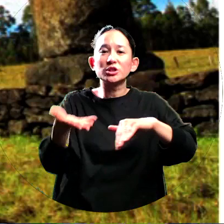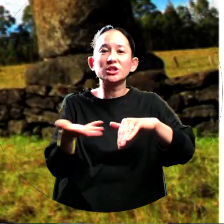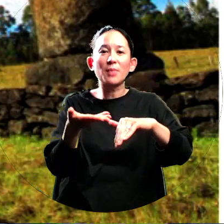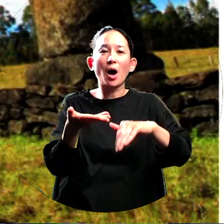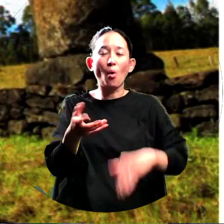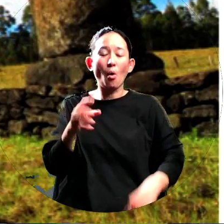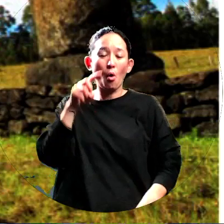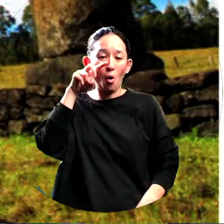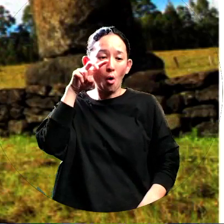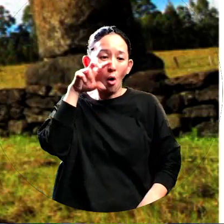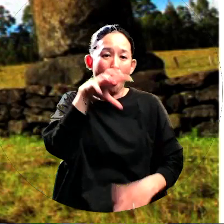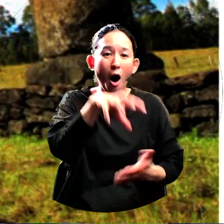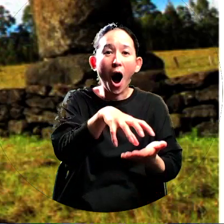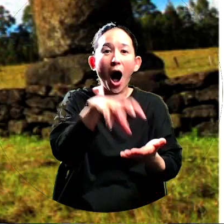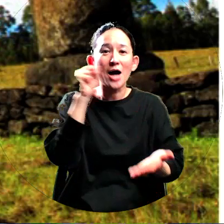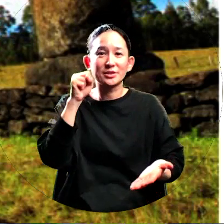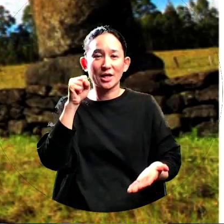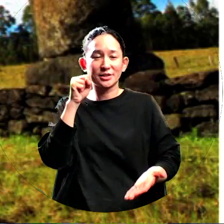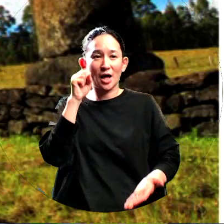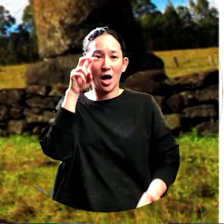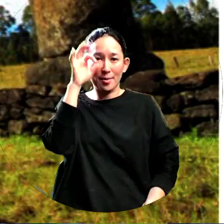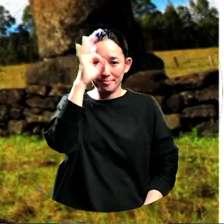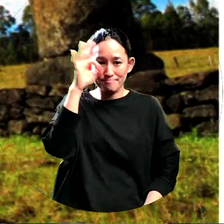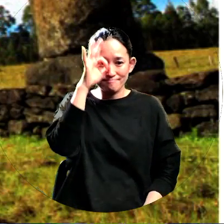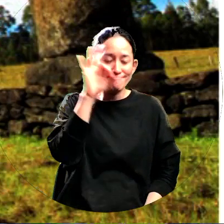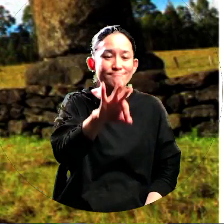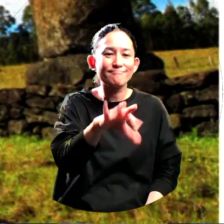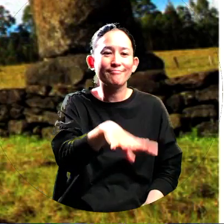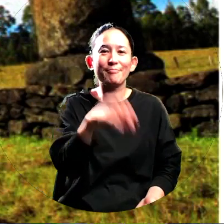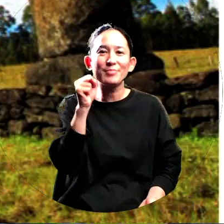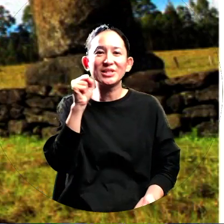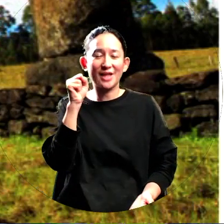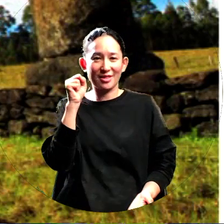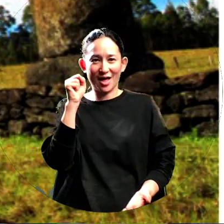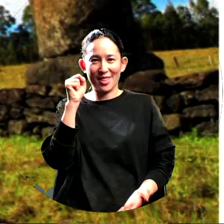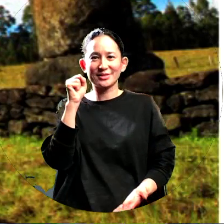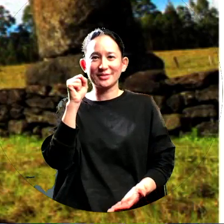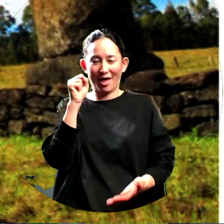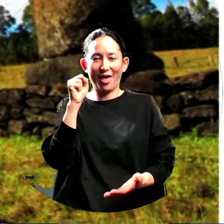です。 Exactly 300 years ago, in